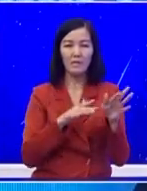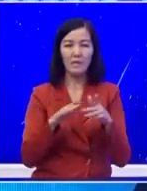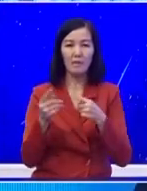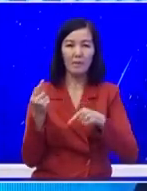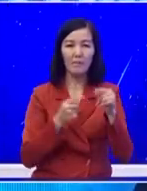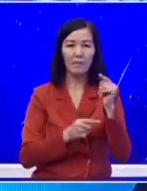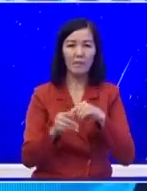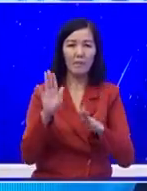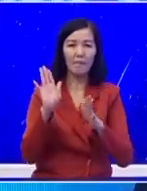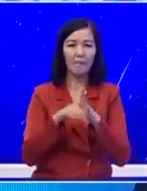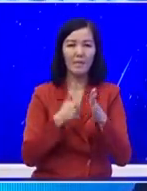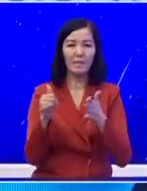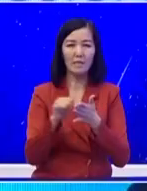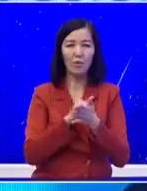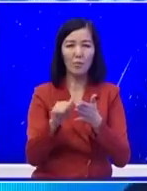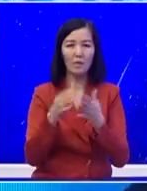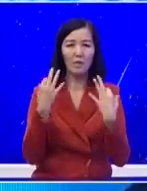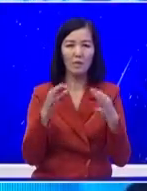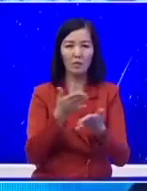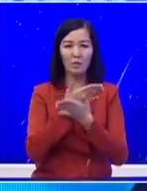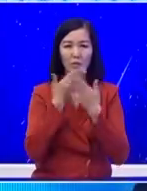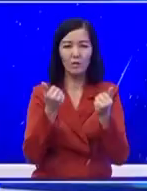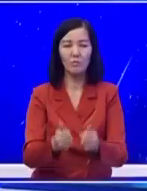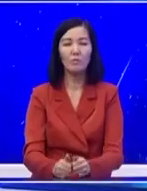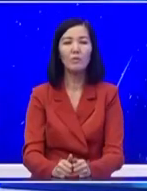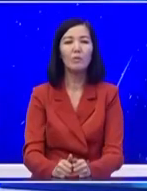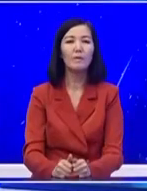иной деятельностью без соответствующей регистрации, разрешения и уведомления.